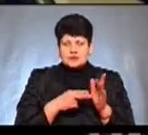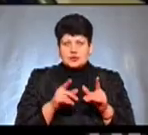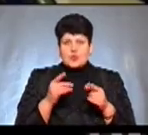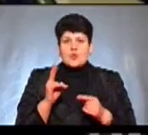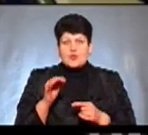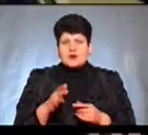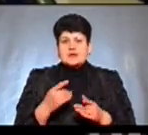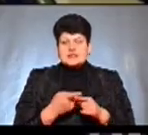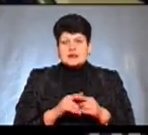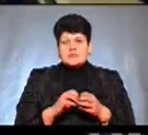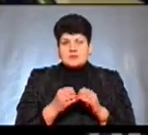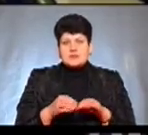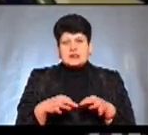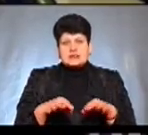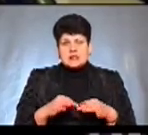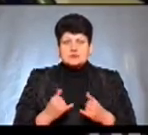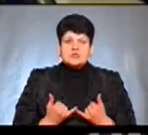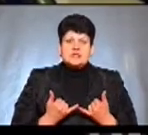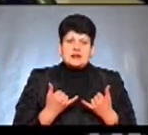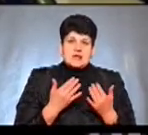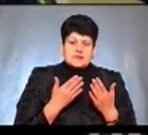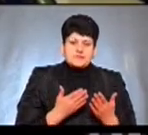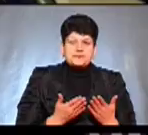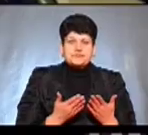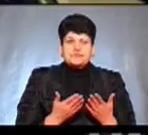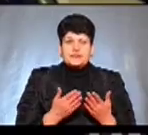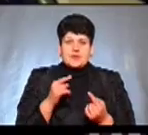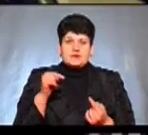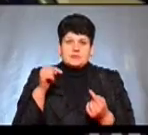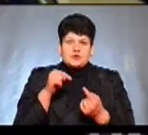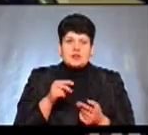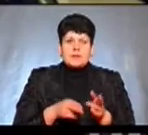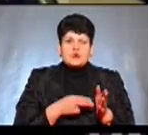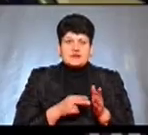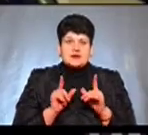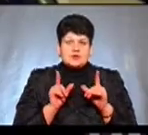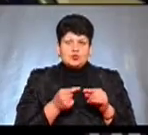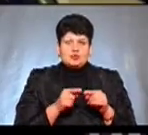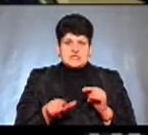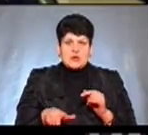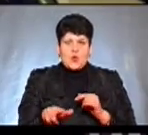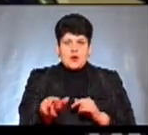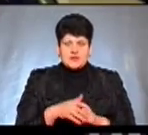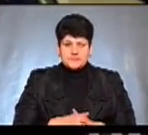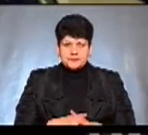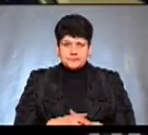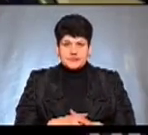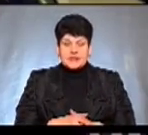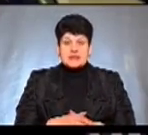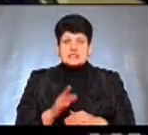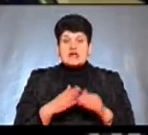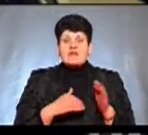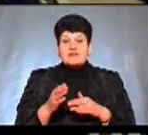як для транспорту, так і для відповідних поїздів, які рухаються по цій колії. За відповідну класифікацію